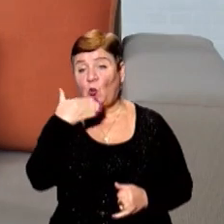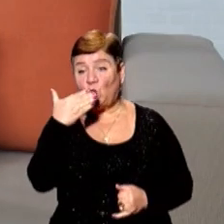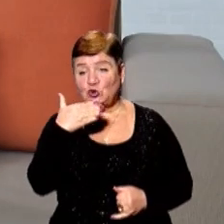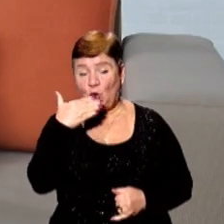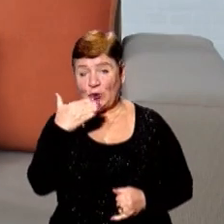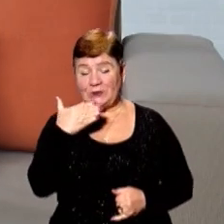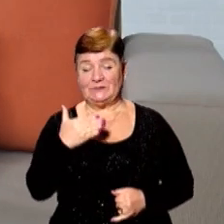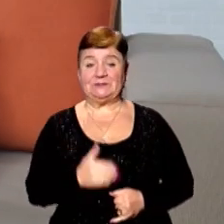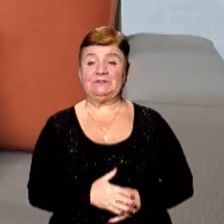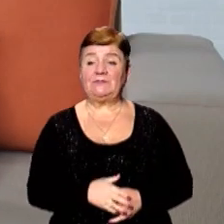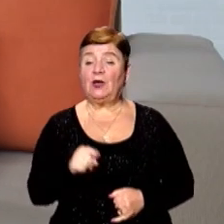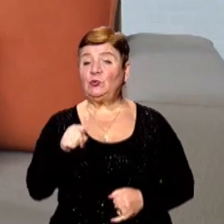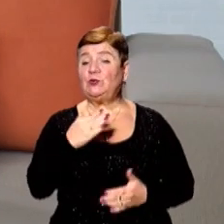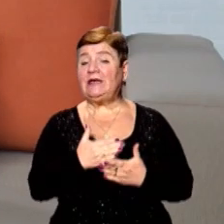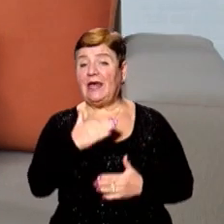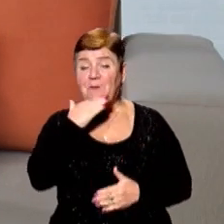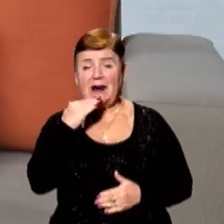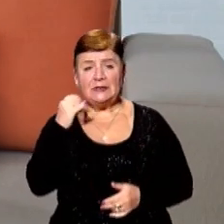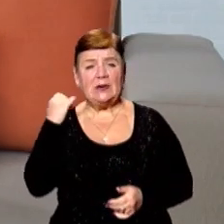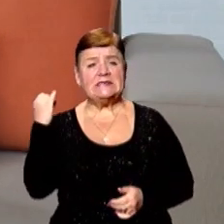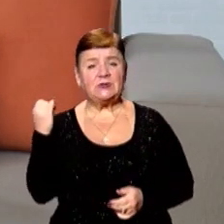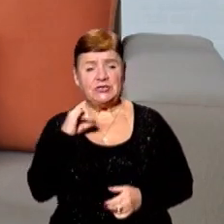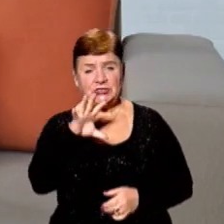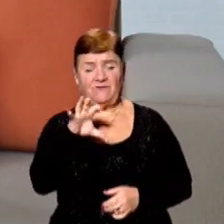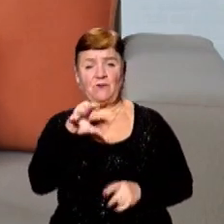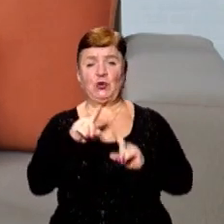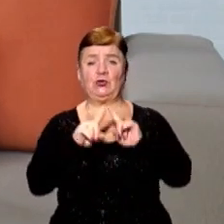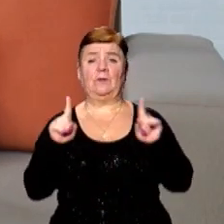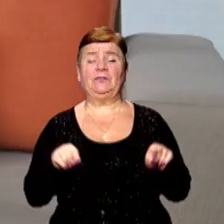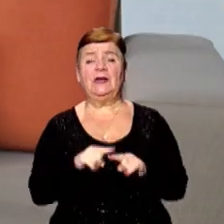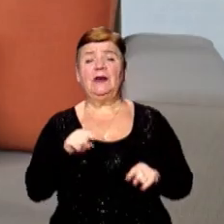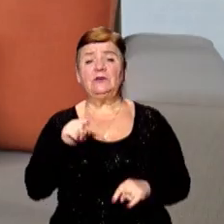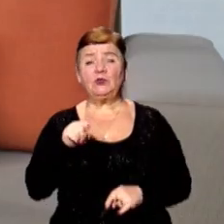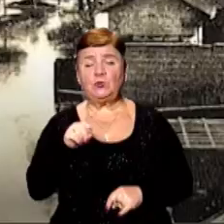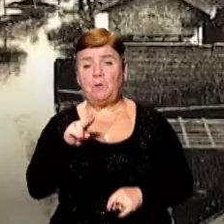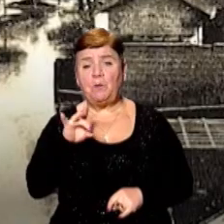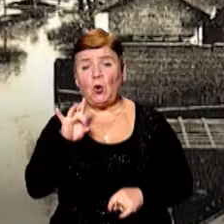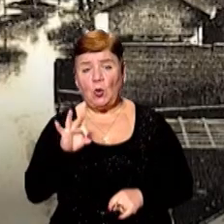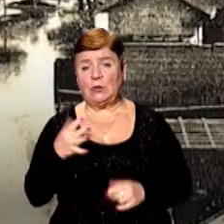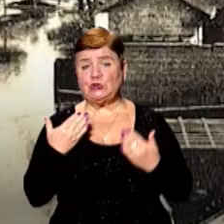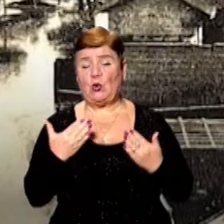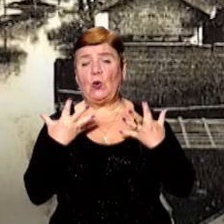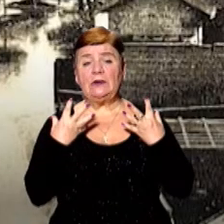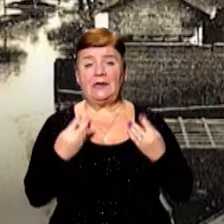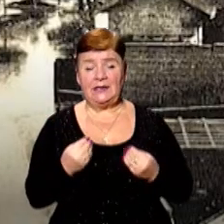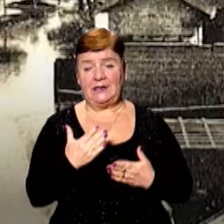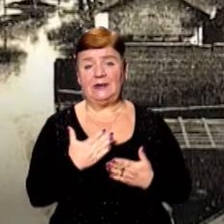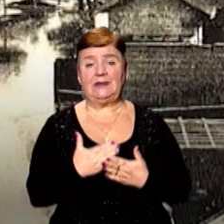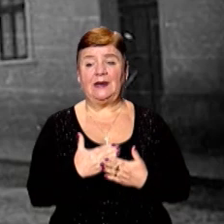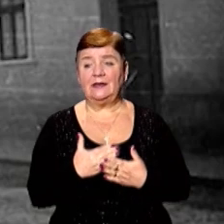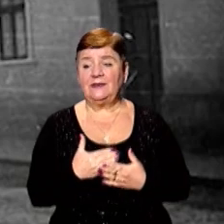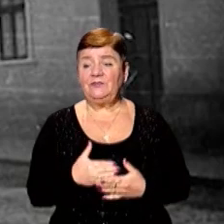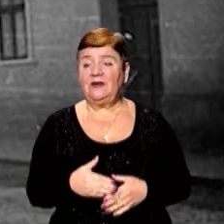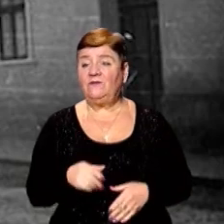«Ужгород». Тут є багато історичних фотографій, багато фотографій про сьогодення. Це ми і в